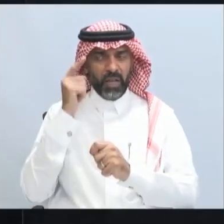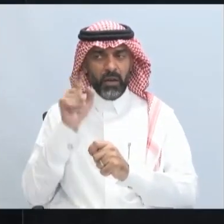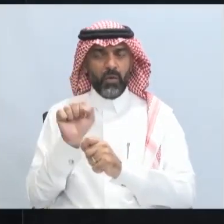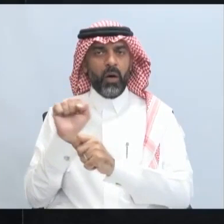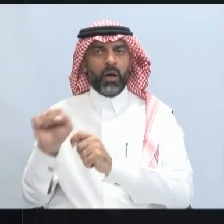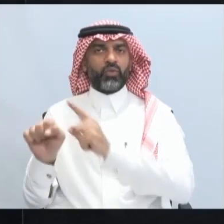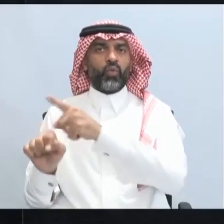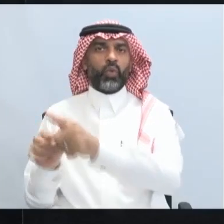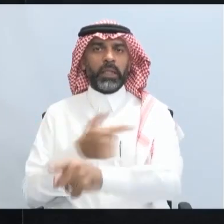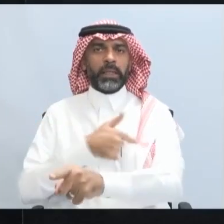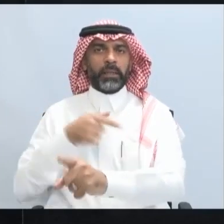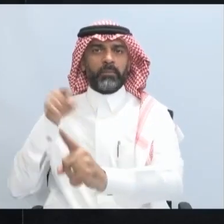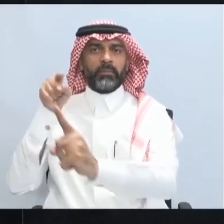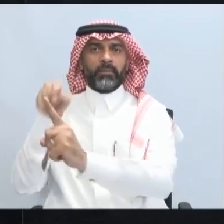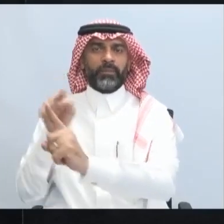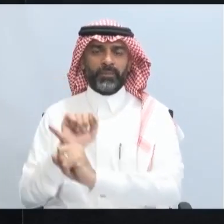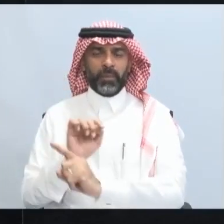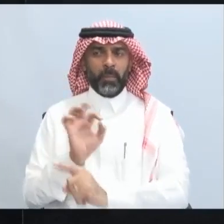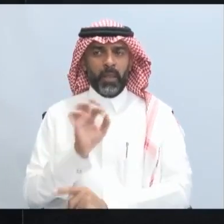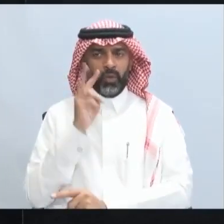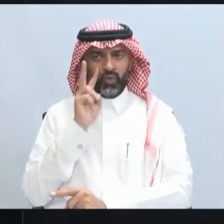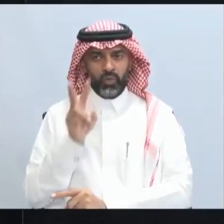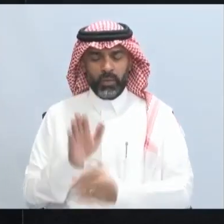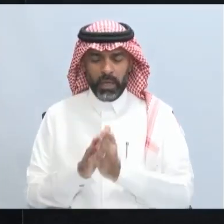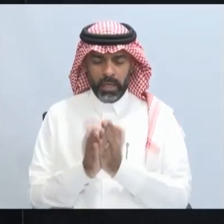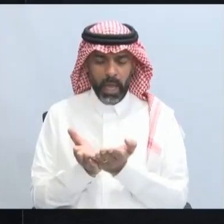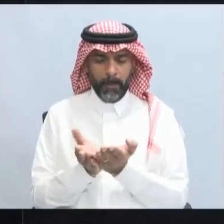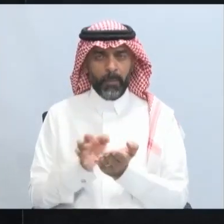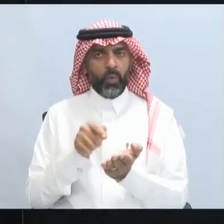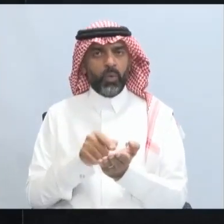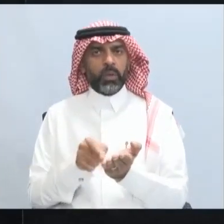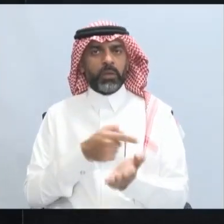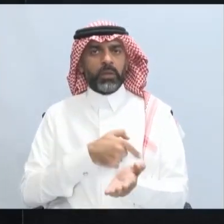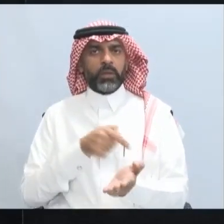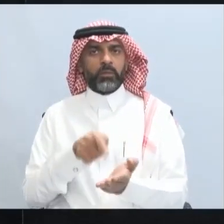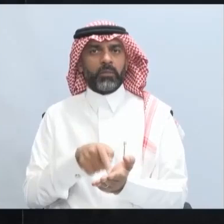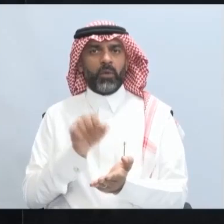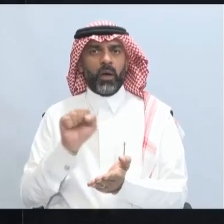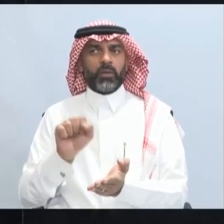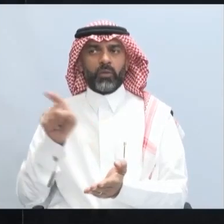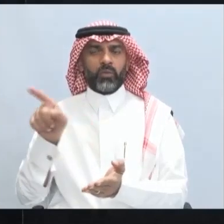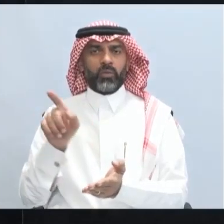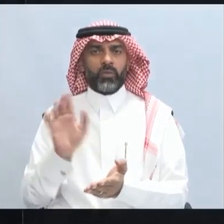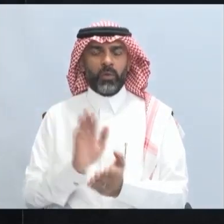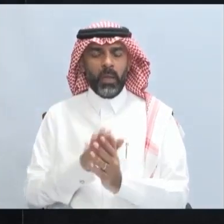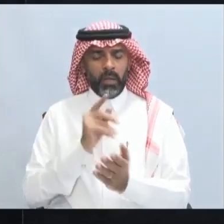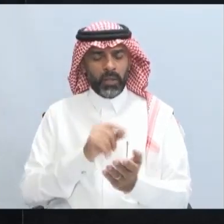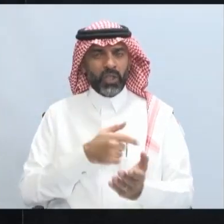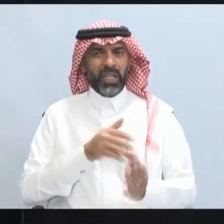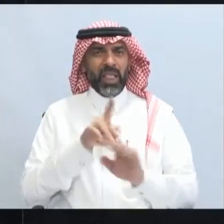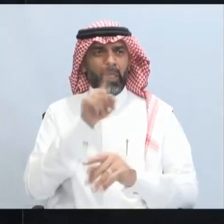لصاحبه فينظر الى مثلا محتوى الكتاب هل هذا المحتوى هو لخالد ام